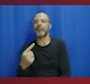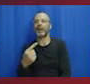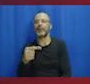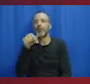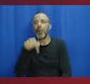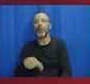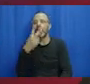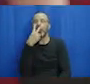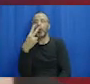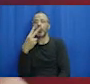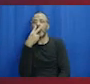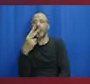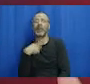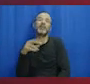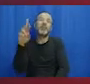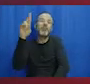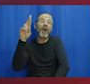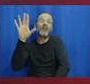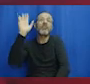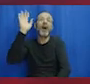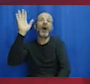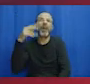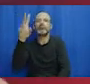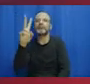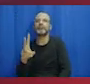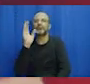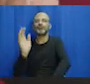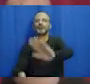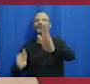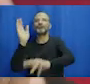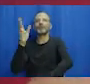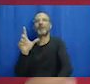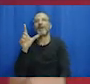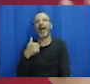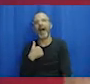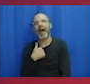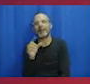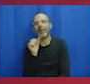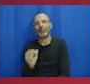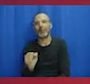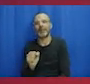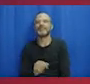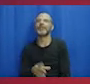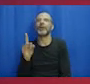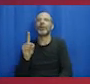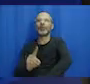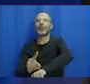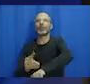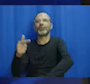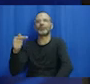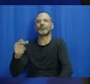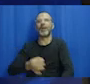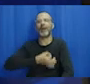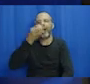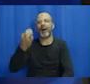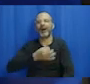من هذا المنطلق نشوف إنه بتأمل من رب العالمين إنه توقف الجريمة، ولكن أنا واهم بهذا التفكير. الدكتور جمال عيشان المحاضر